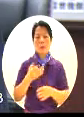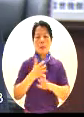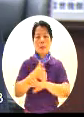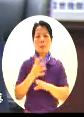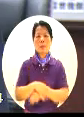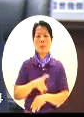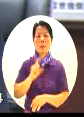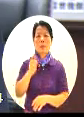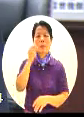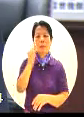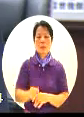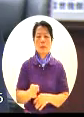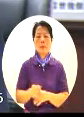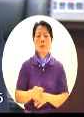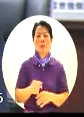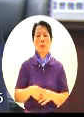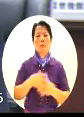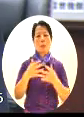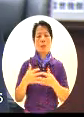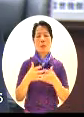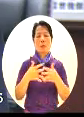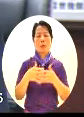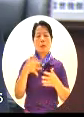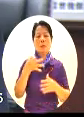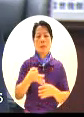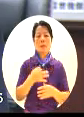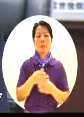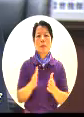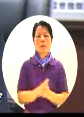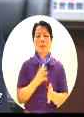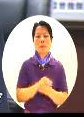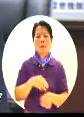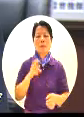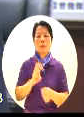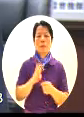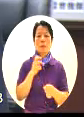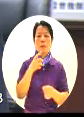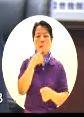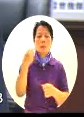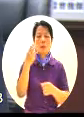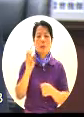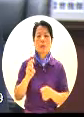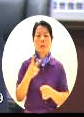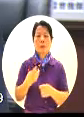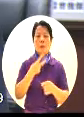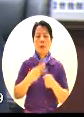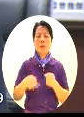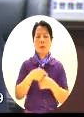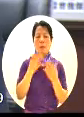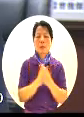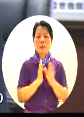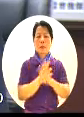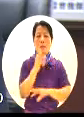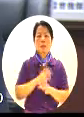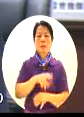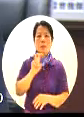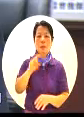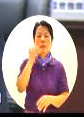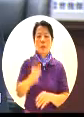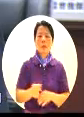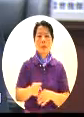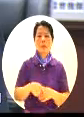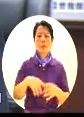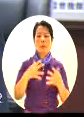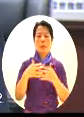10亿的人民币了哈。那3分22秒已经超过20亿的人民币哈。